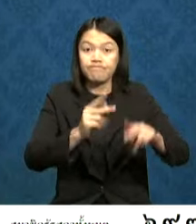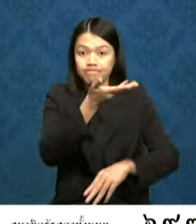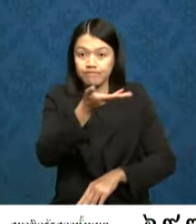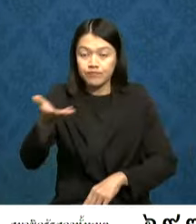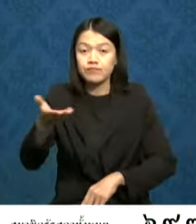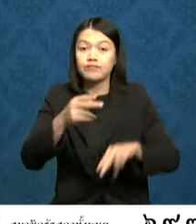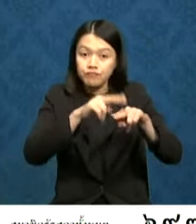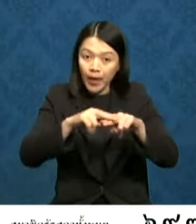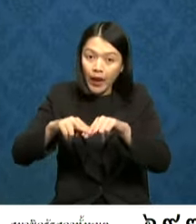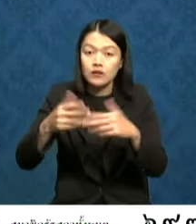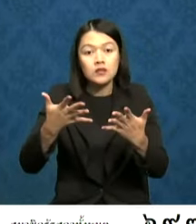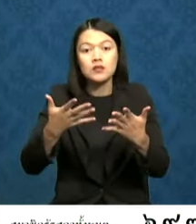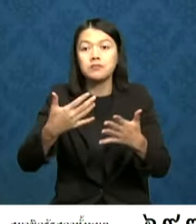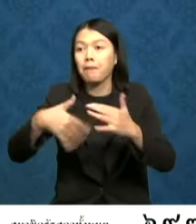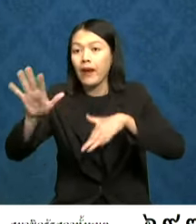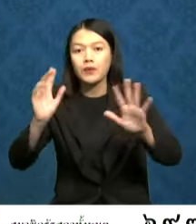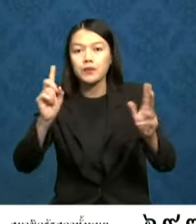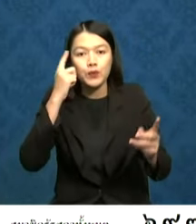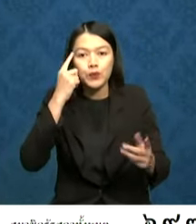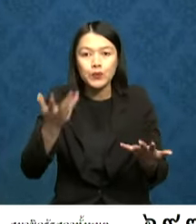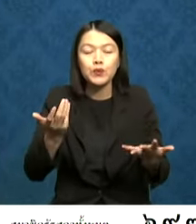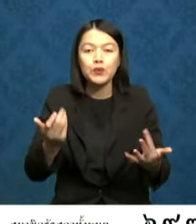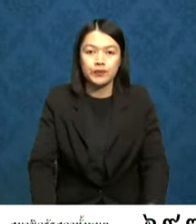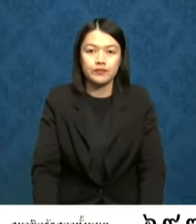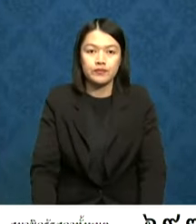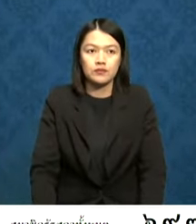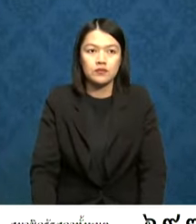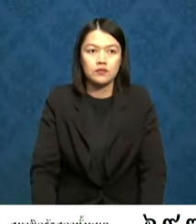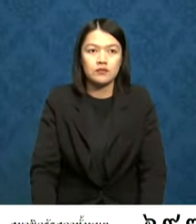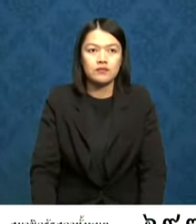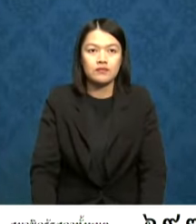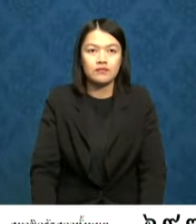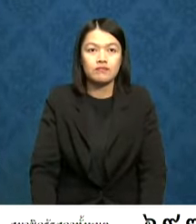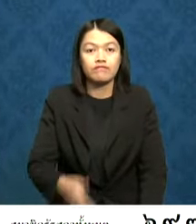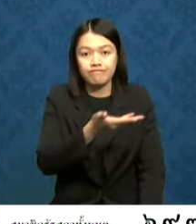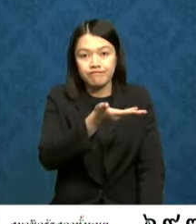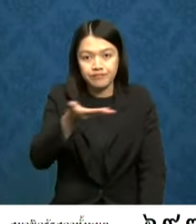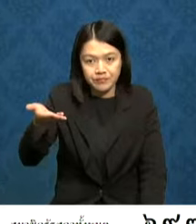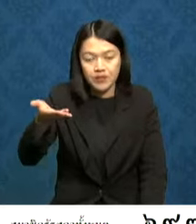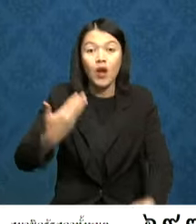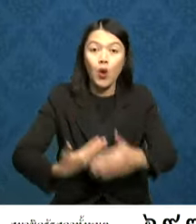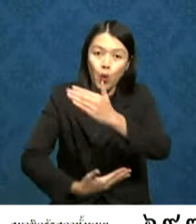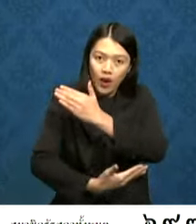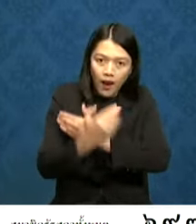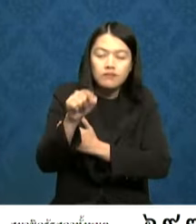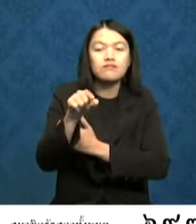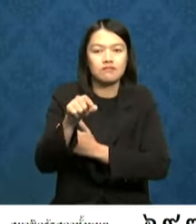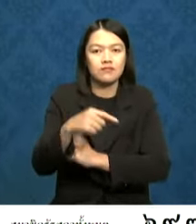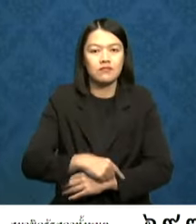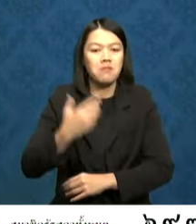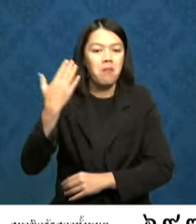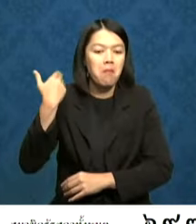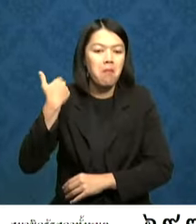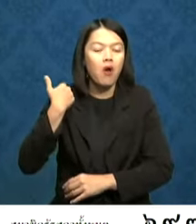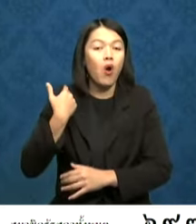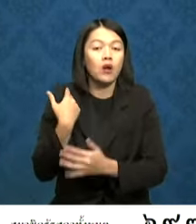งที่ยังนั่งอยู่ในห้องนี้แล้วก็ไปไหนแล้วก็ไม่รู้นะคะก็เคยร้วนได้รับโอกาสในการนิรโ